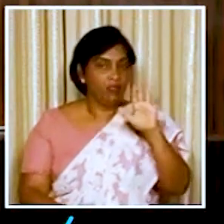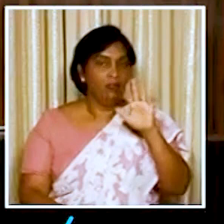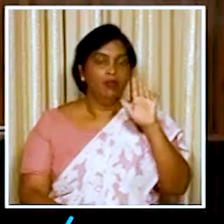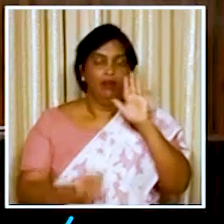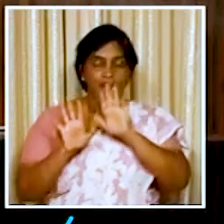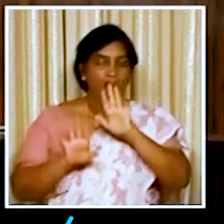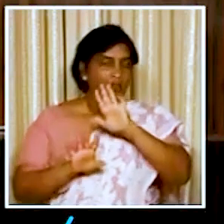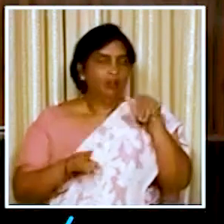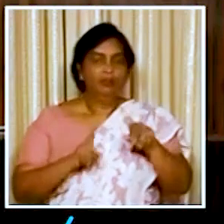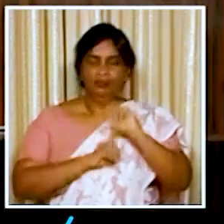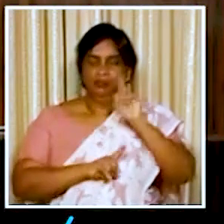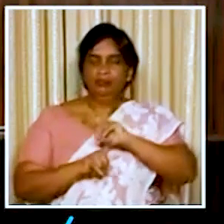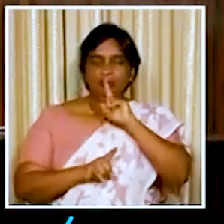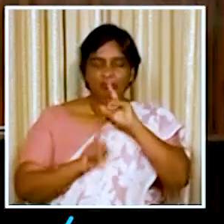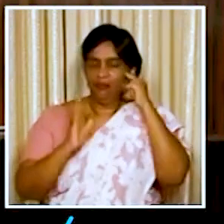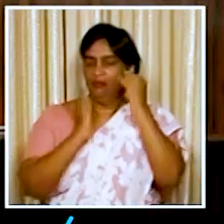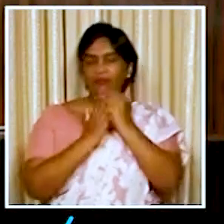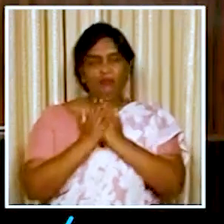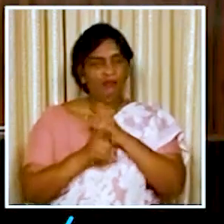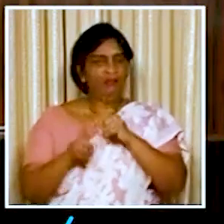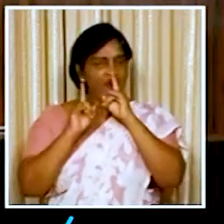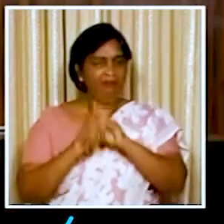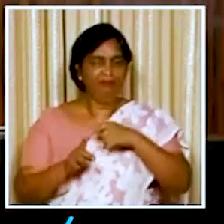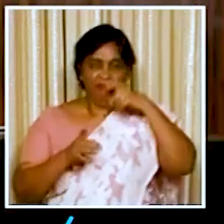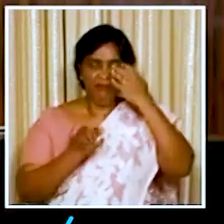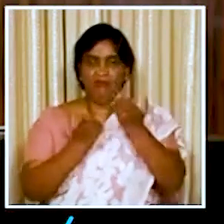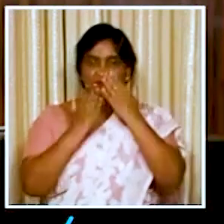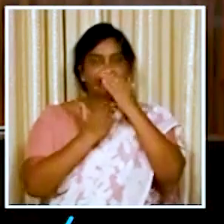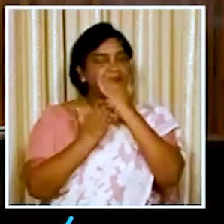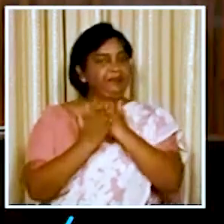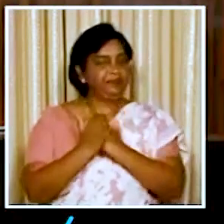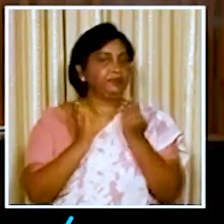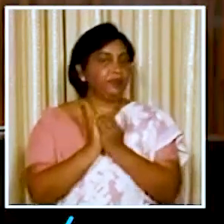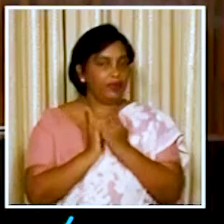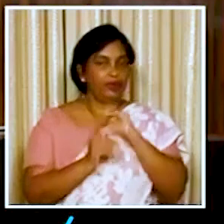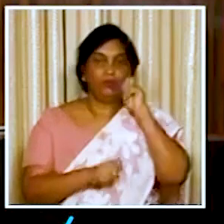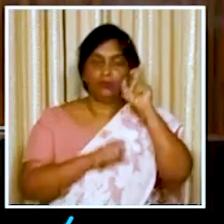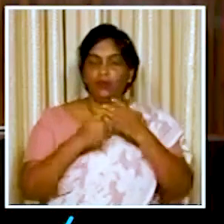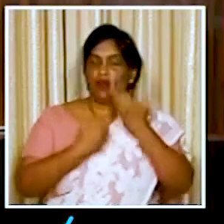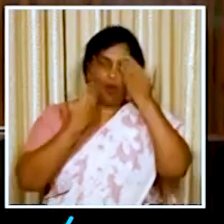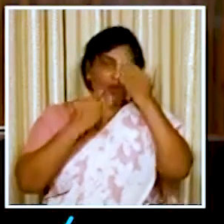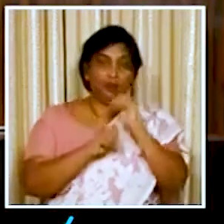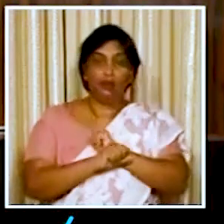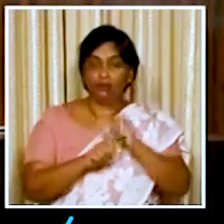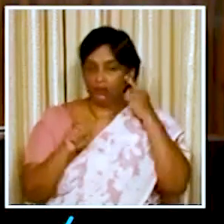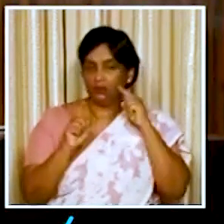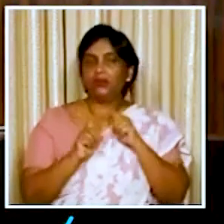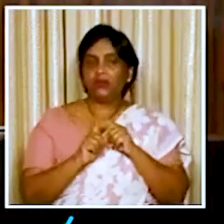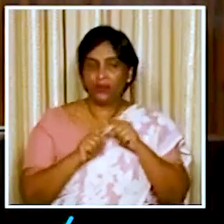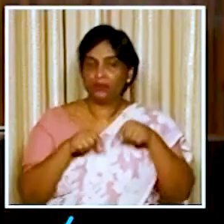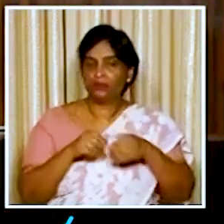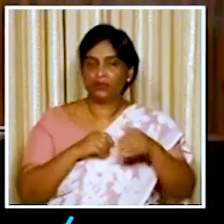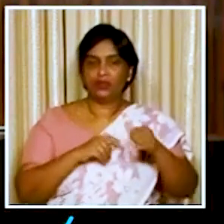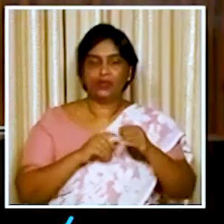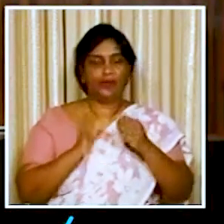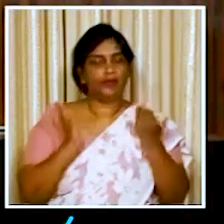20/29/19 දින මෙම සභාවේ මතු කරන ලද කරුණු සහ එකී සාක්ෂි සටහන් ඇතුළත් ලිපි ලියකන මහජනතාවට විවෘත නොකිරීම සම්බන්ධව මේ දිනවල